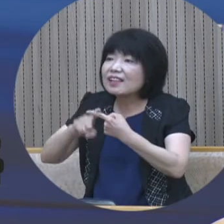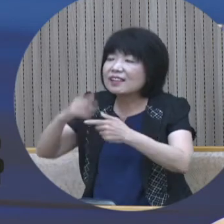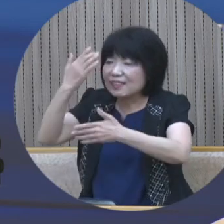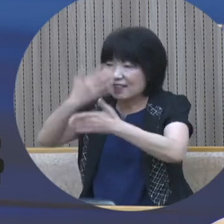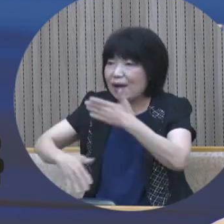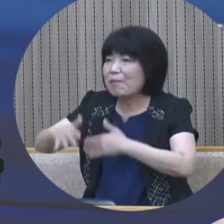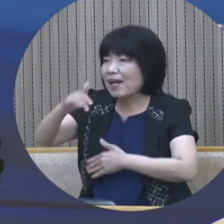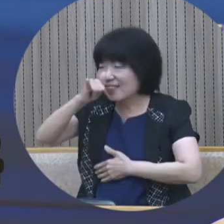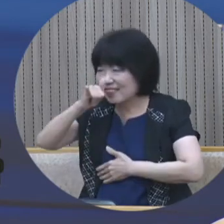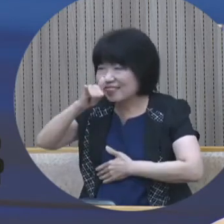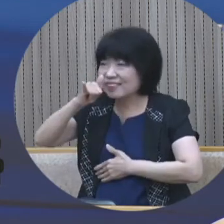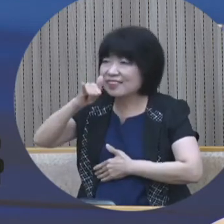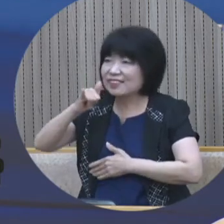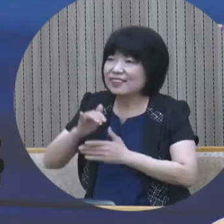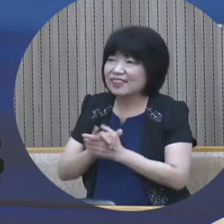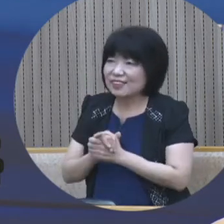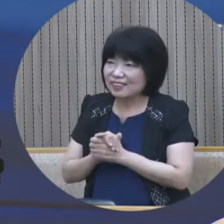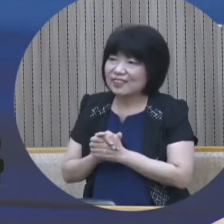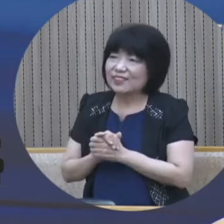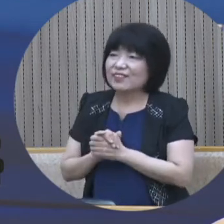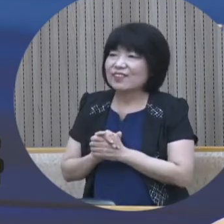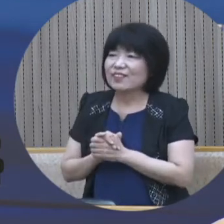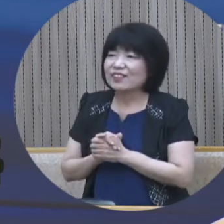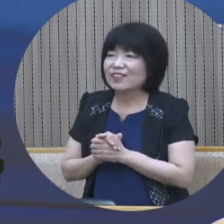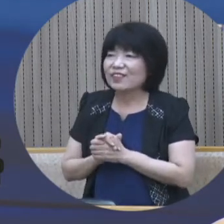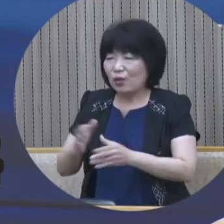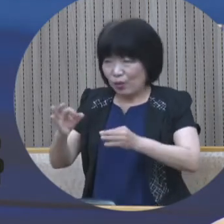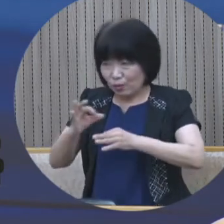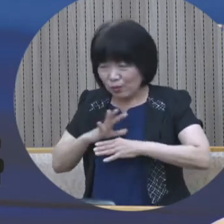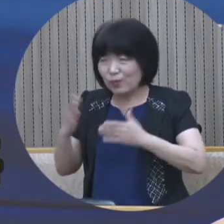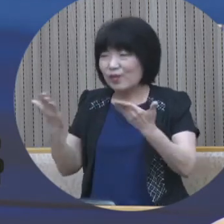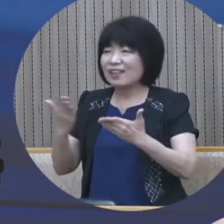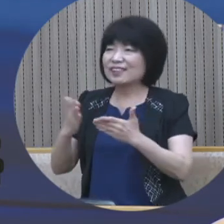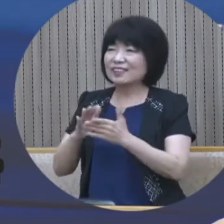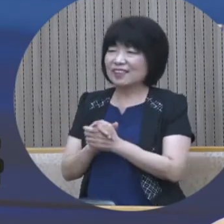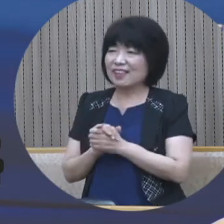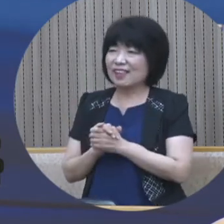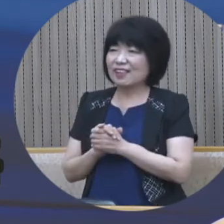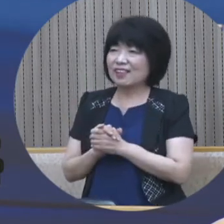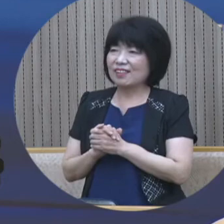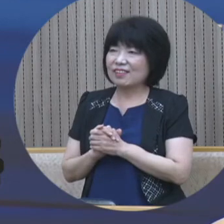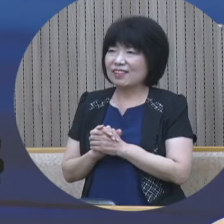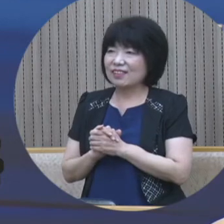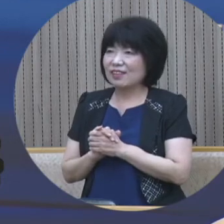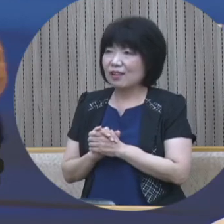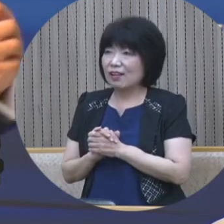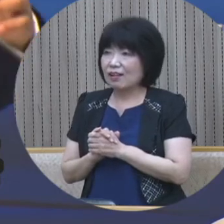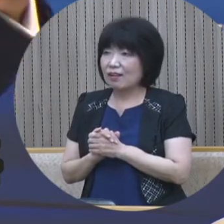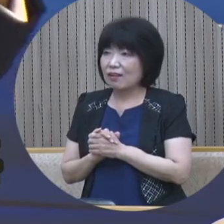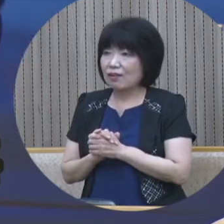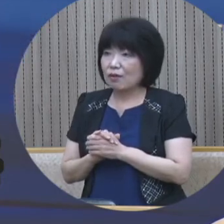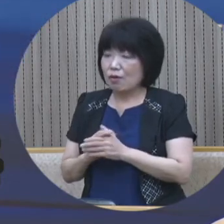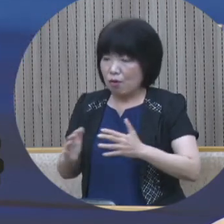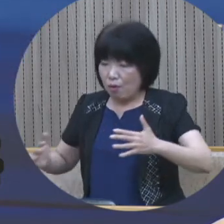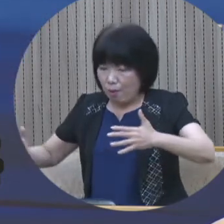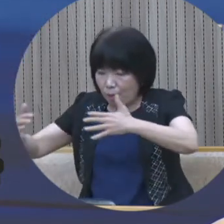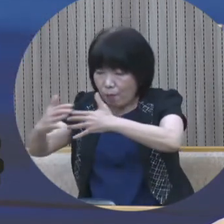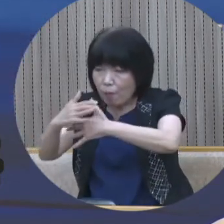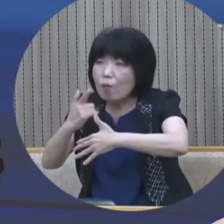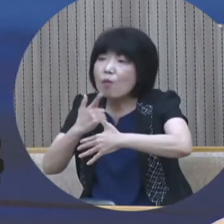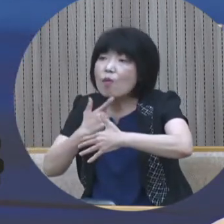남아있는, 이거 참 놀라운 일 아닙니까? 놀라운 일.